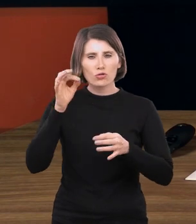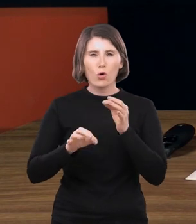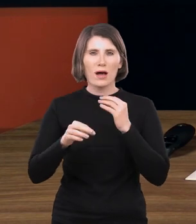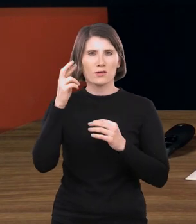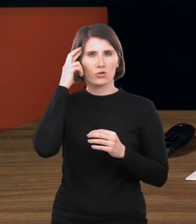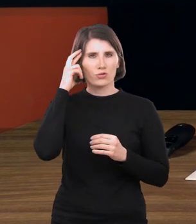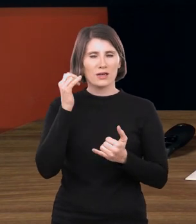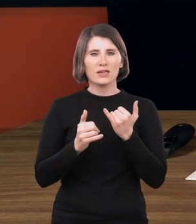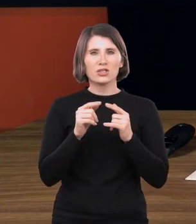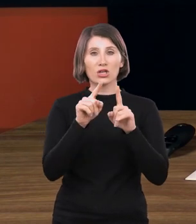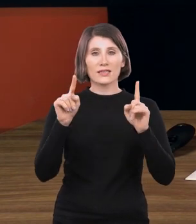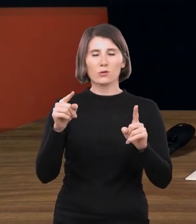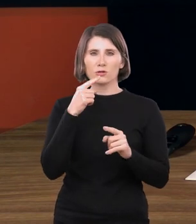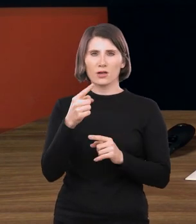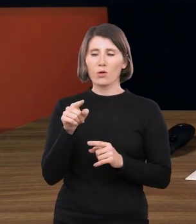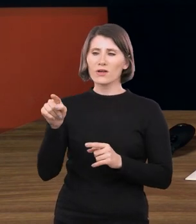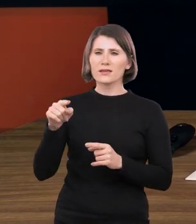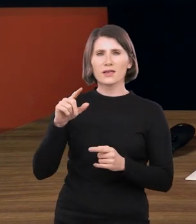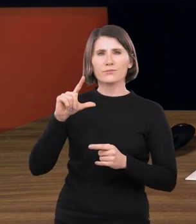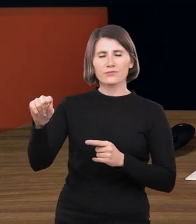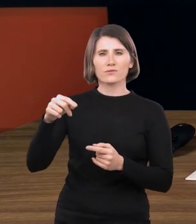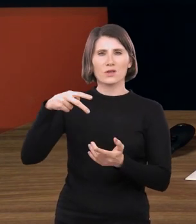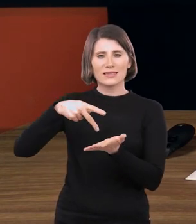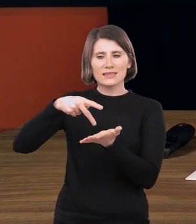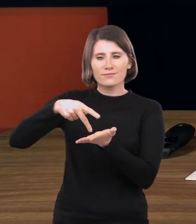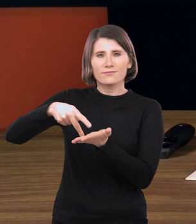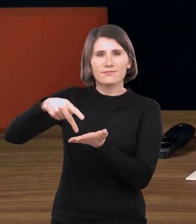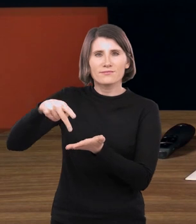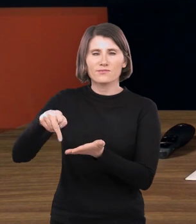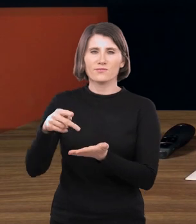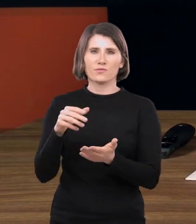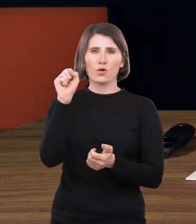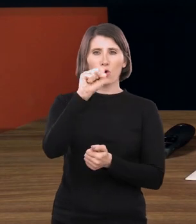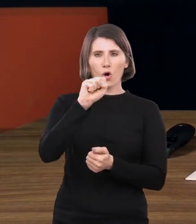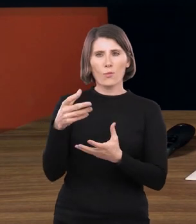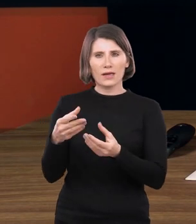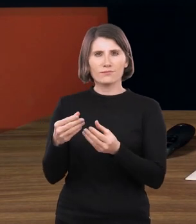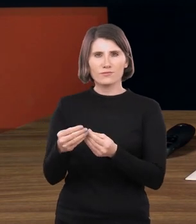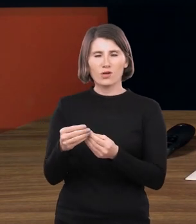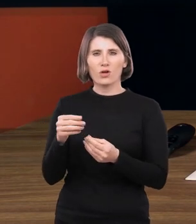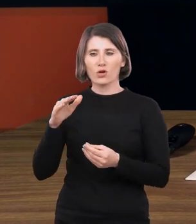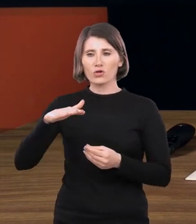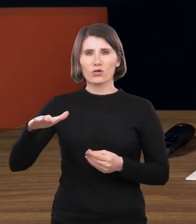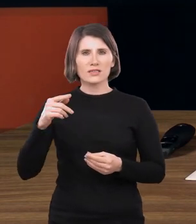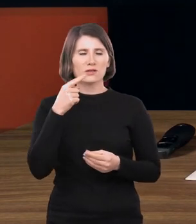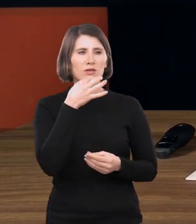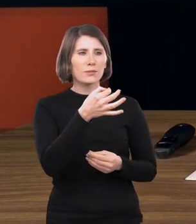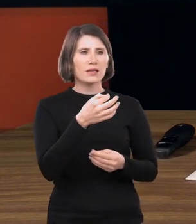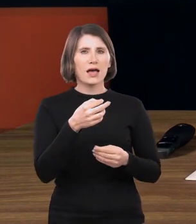skocz na jednej nodze po gąbkę, zmoczyć gąbkę, to dziecko autystyczne zapyta, na której nodze?